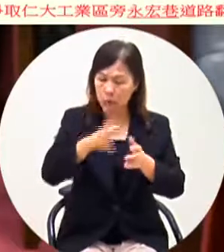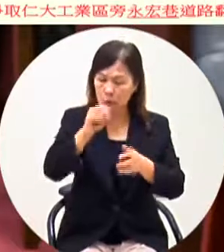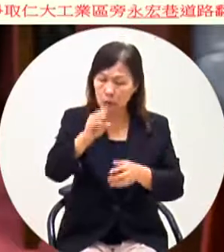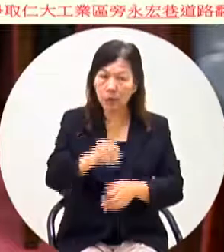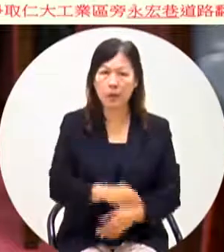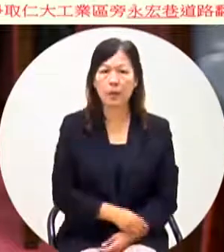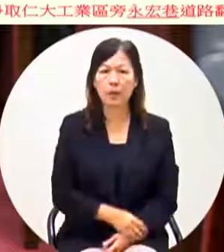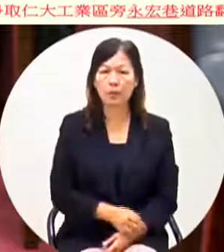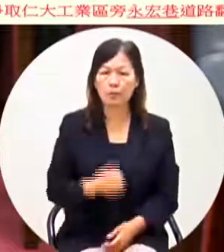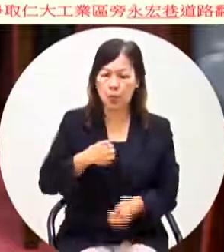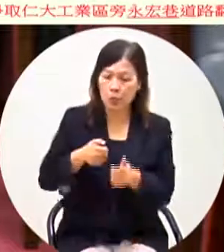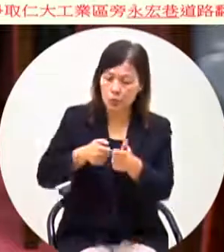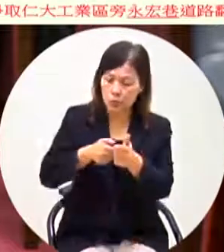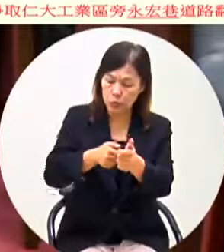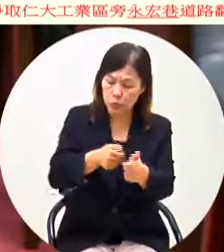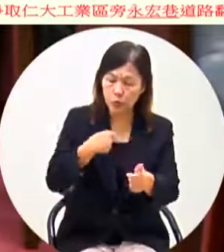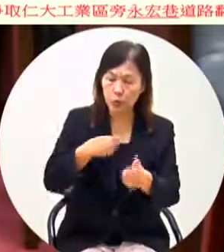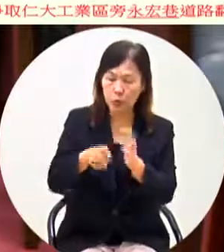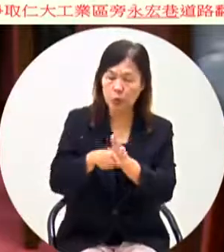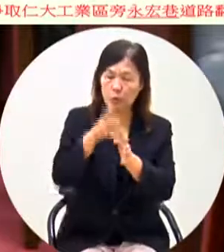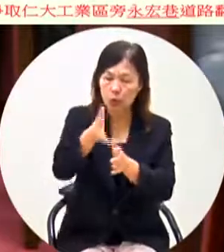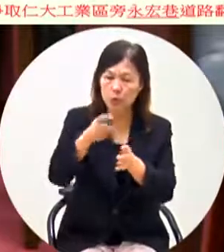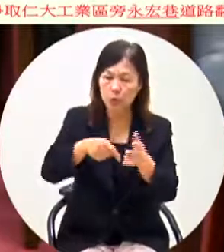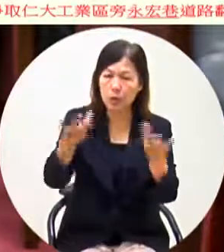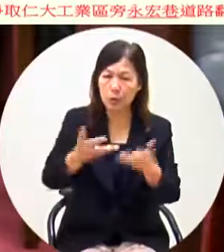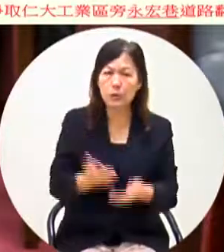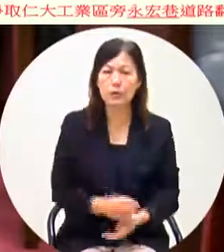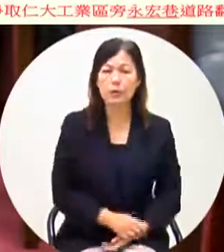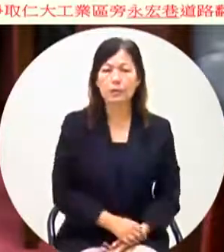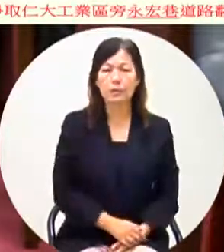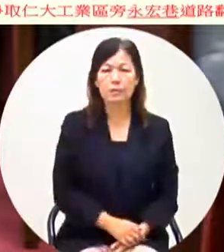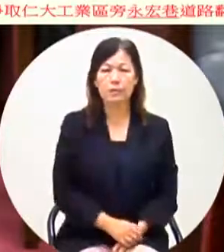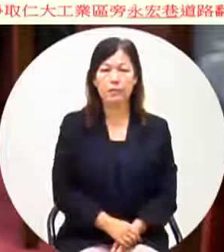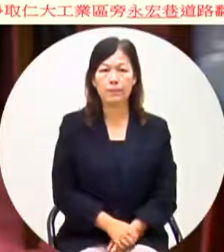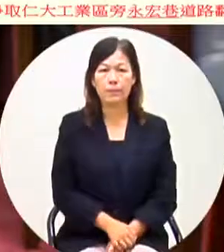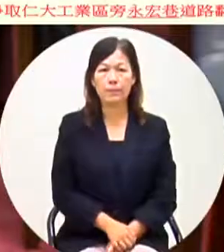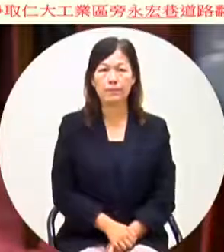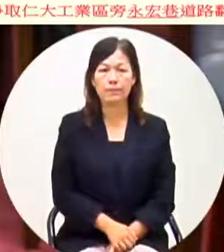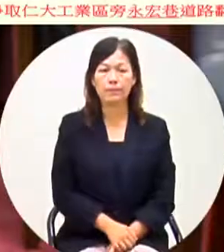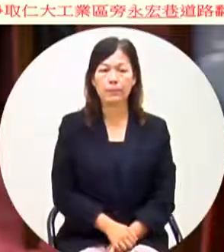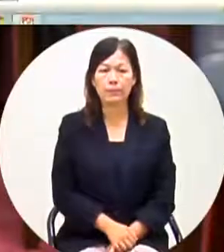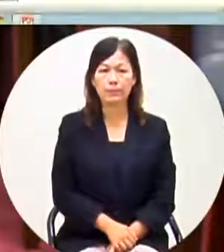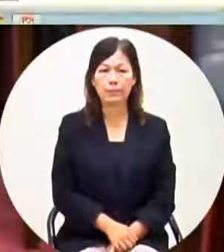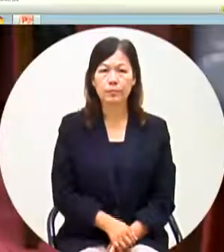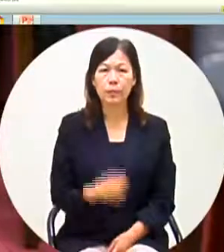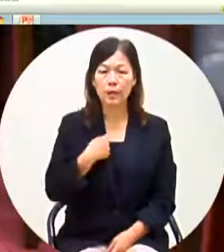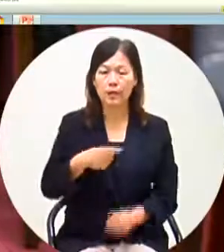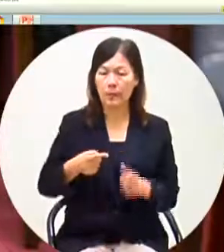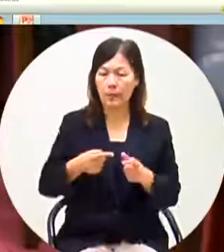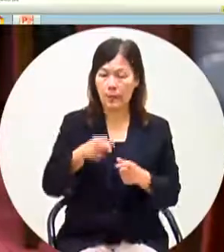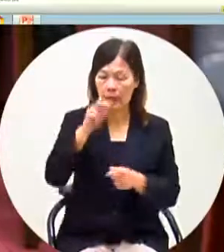质询的一个议题。好，来，我们先看一下第一个那个观音山的影音档。 请